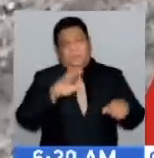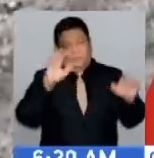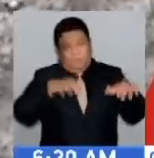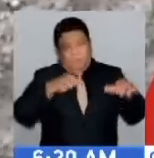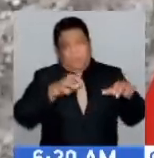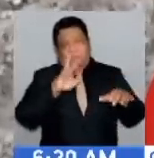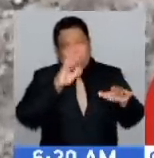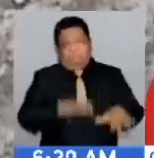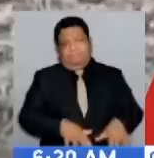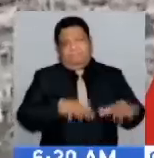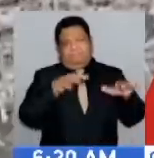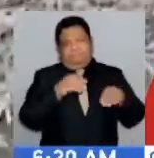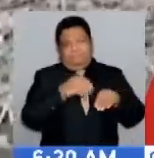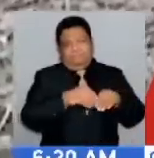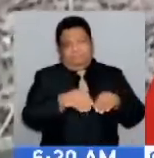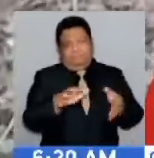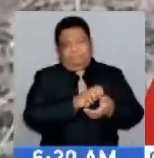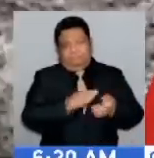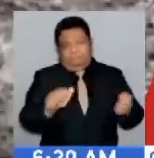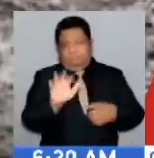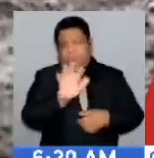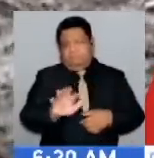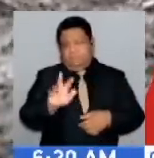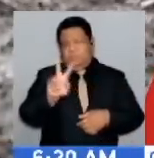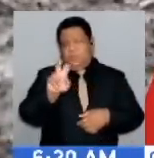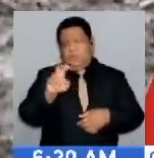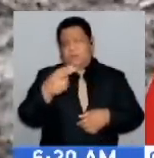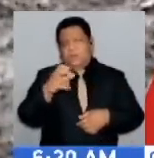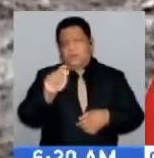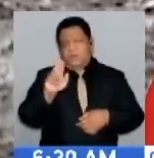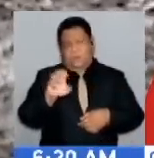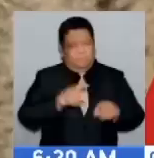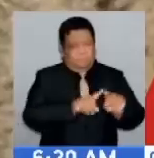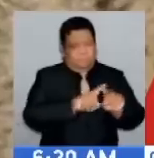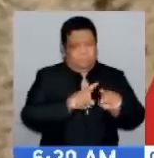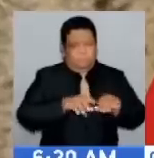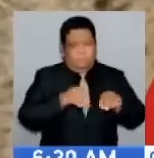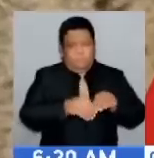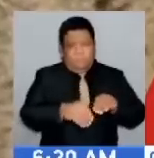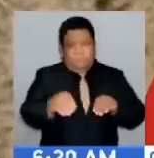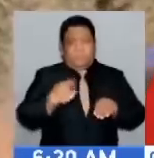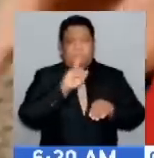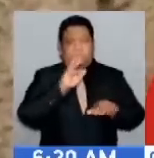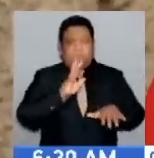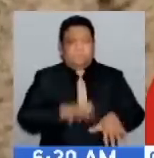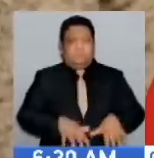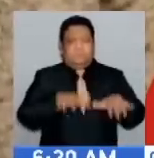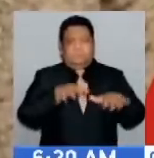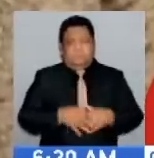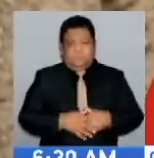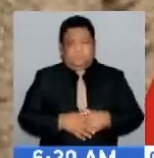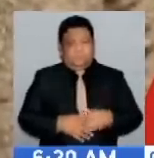araw. Halos 200 hektarya ang taniman ng sibuyas sa gilid ng ilog ang binaha. Yung tubig po ang lumuhod sa aming